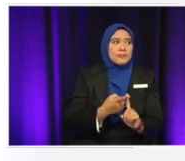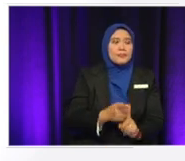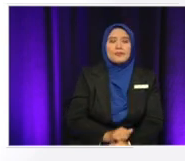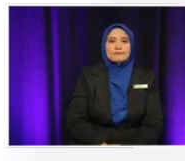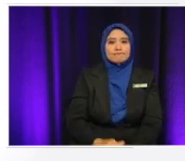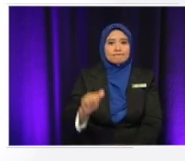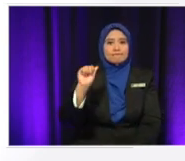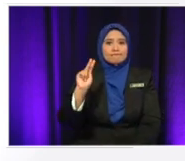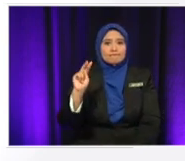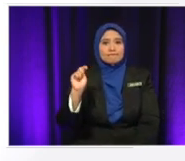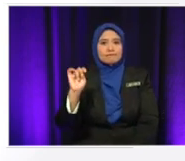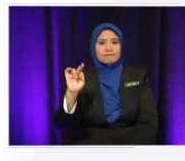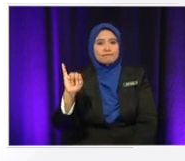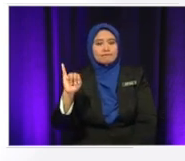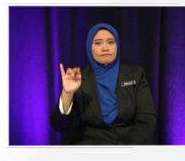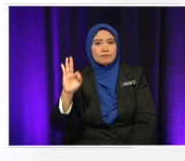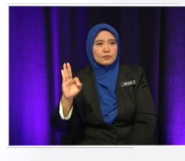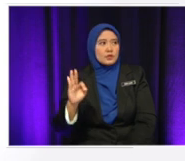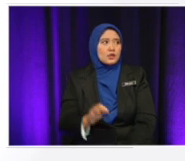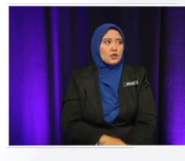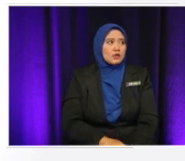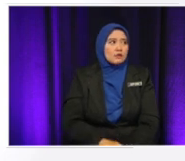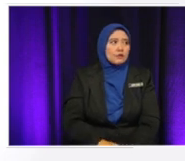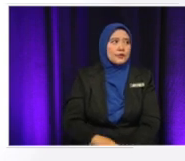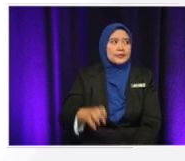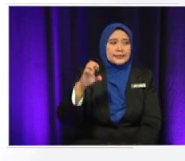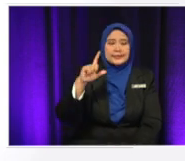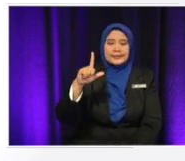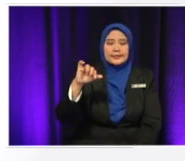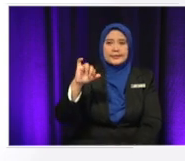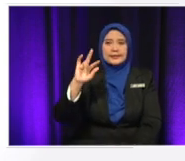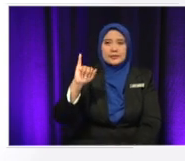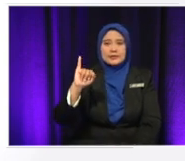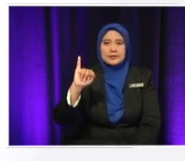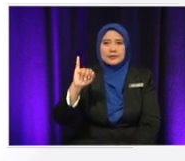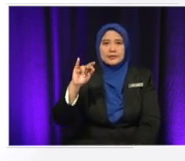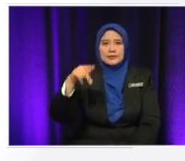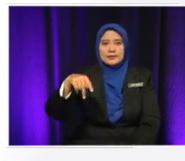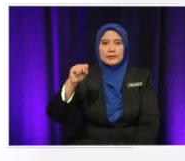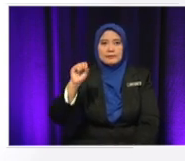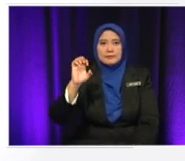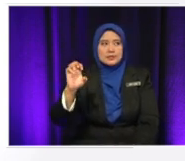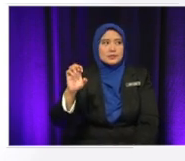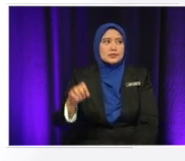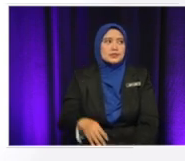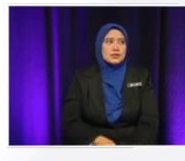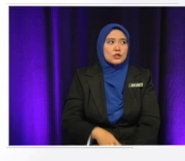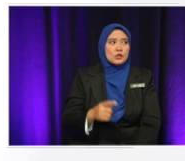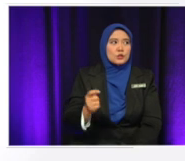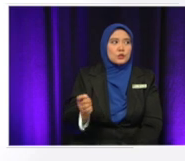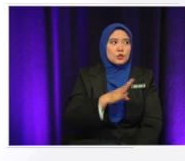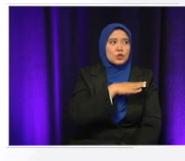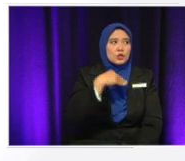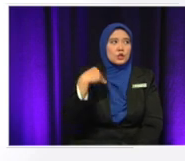satu bulat yang besar seperti dalam wajah 12 Oke ini Gina mereka perlu murid-murid perlu